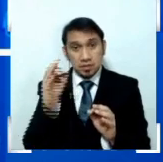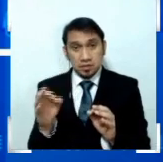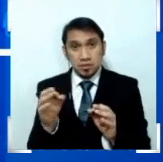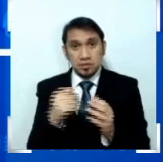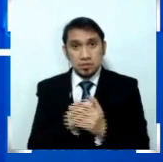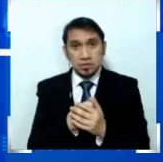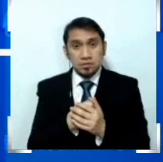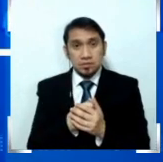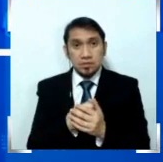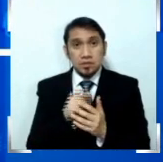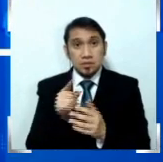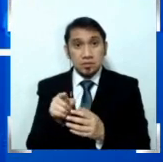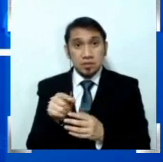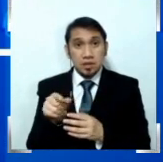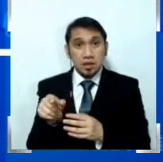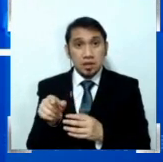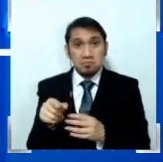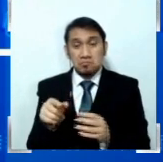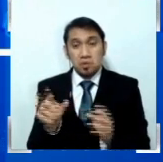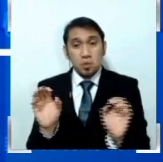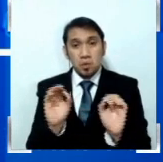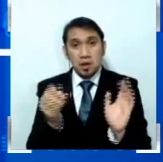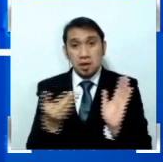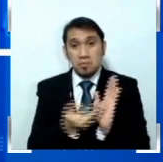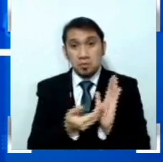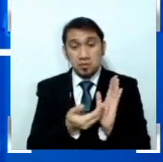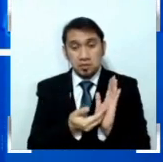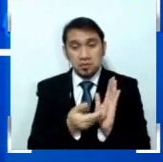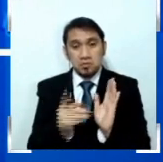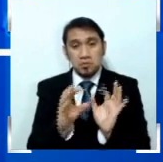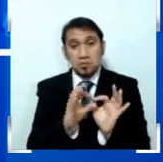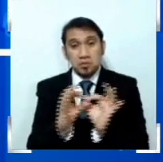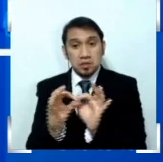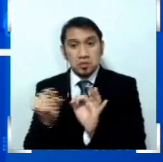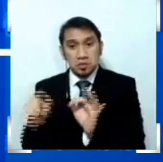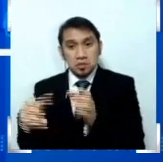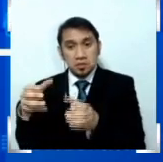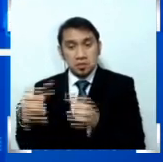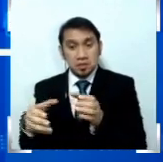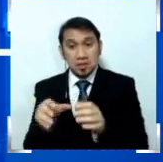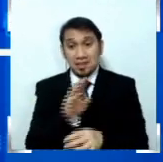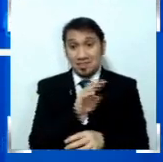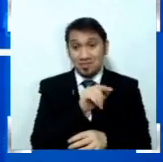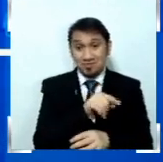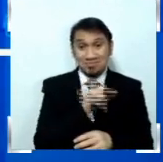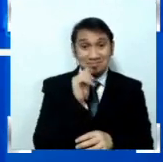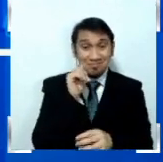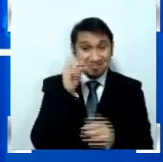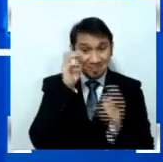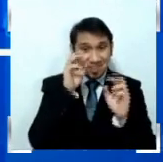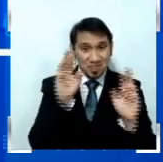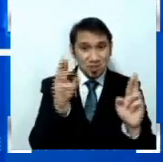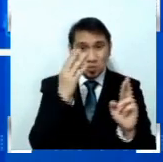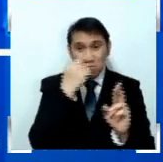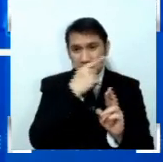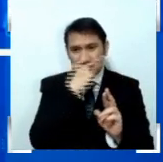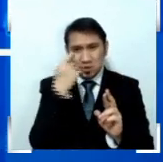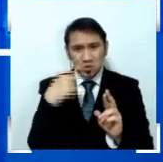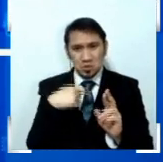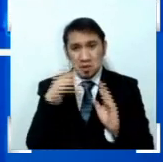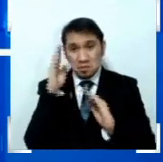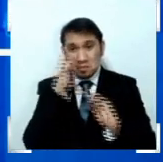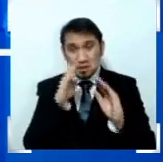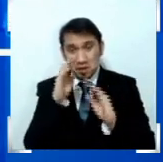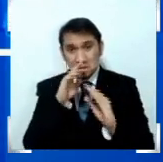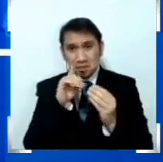Bigo ang prosekusyon na patunayan ang koneksyon ni Binay sa kaso. Kinasuhan si Binay dahil sa umano'y manumulyang pag-angkat ng mga kamat